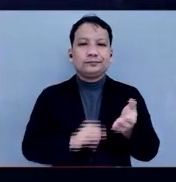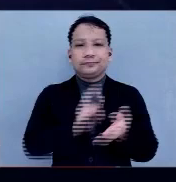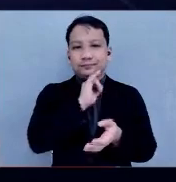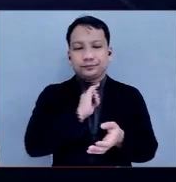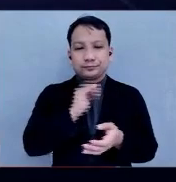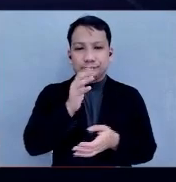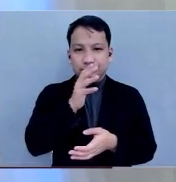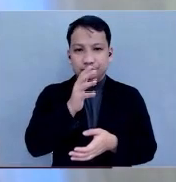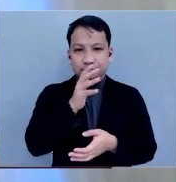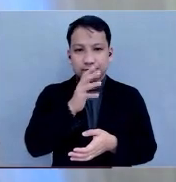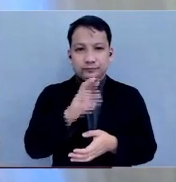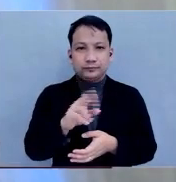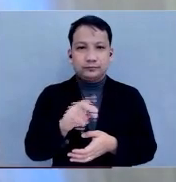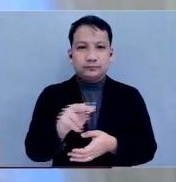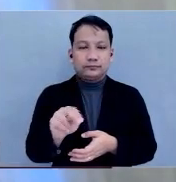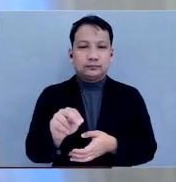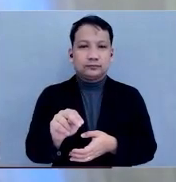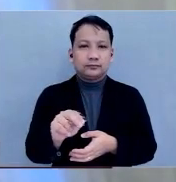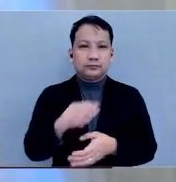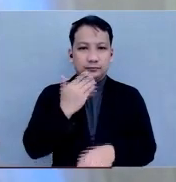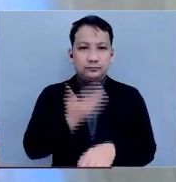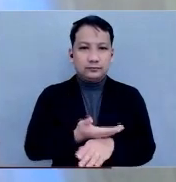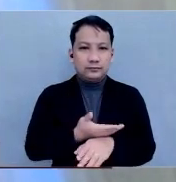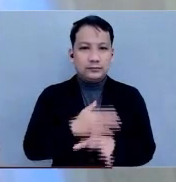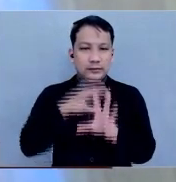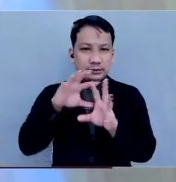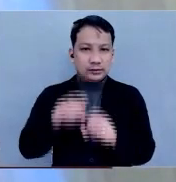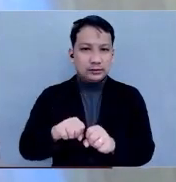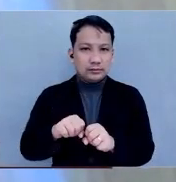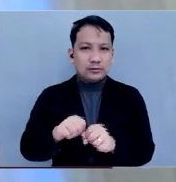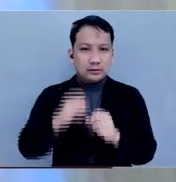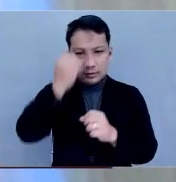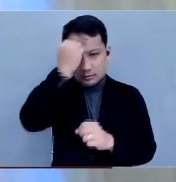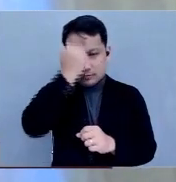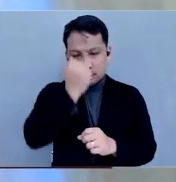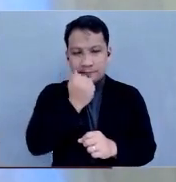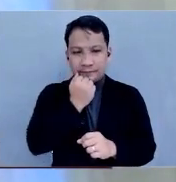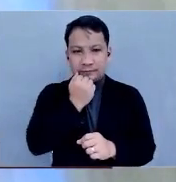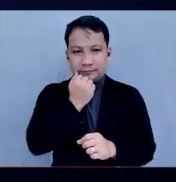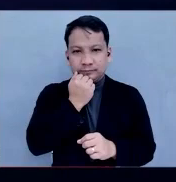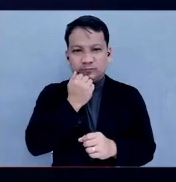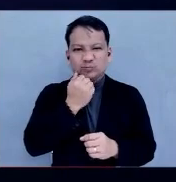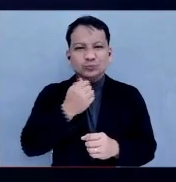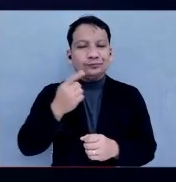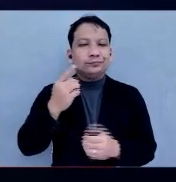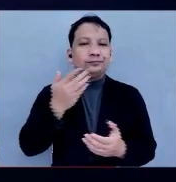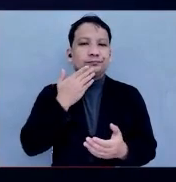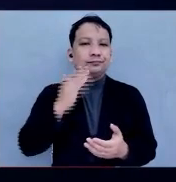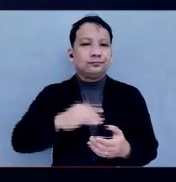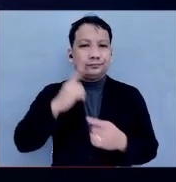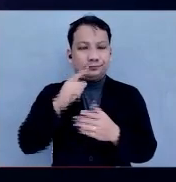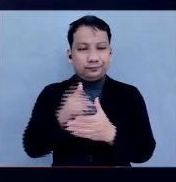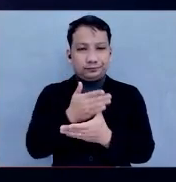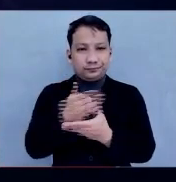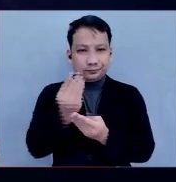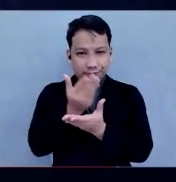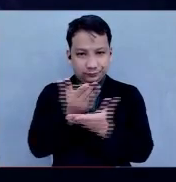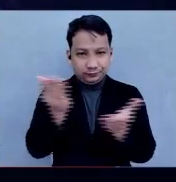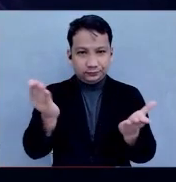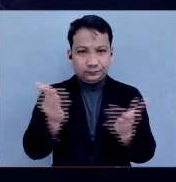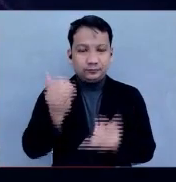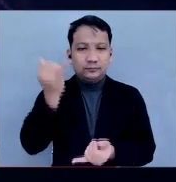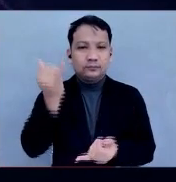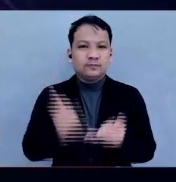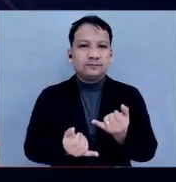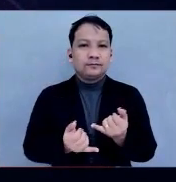Renan Gome para sa kanyang anak na hinostage ng Hamas. Bangungot man, matapang na ibinahagi ni Renan ng huling beses na